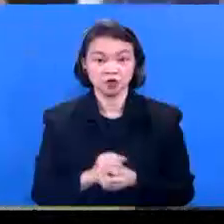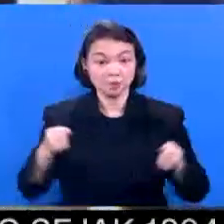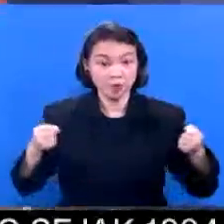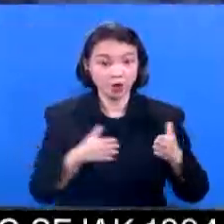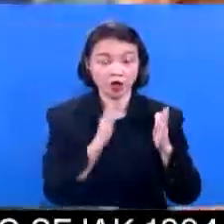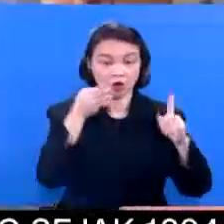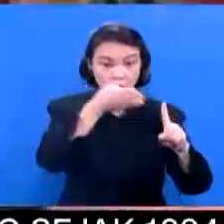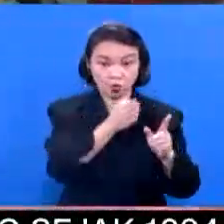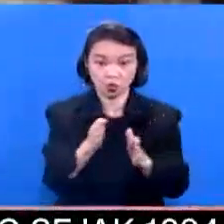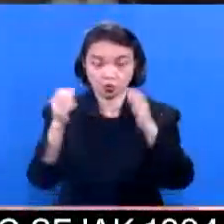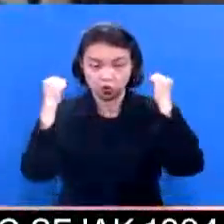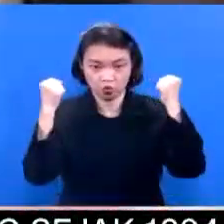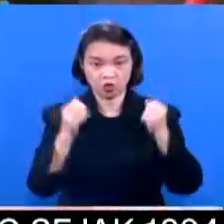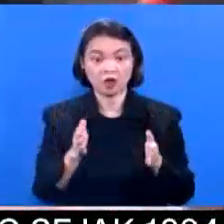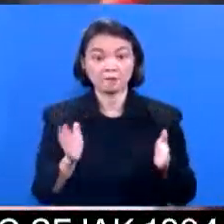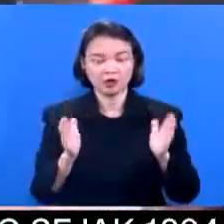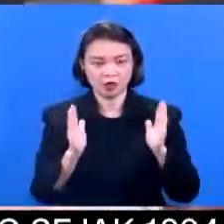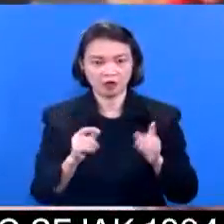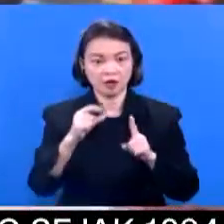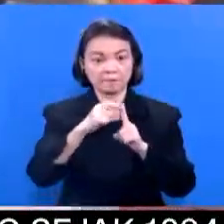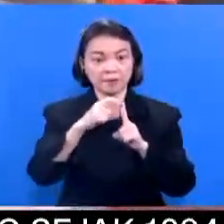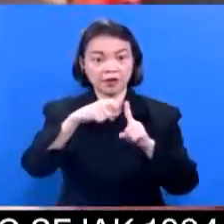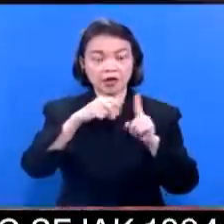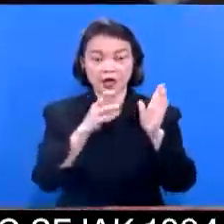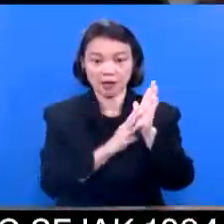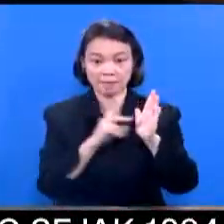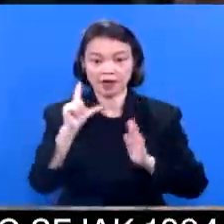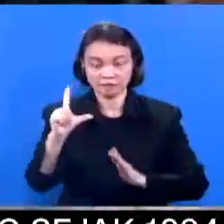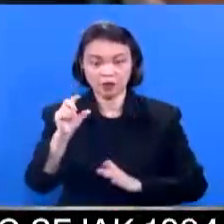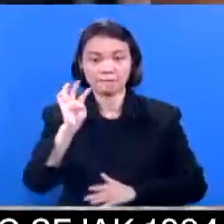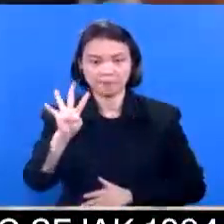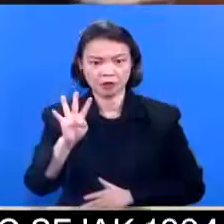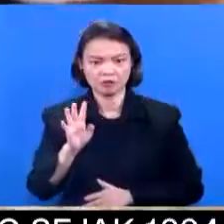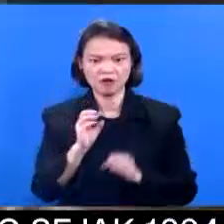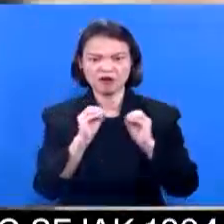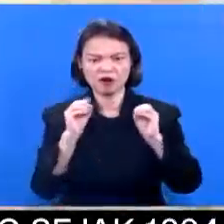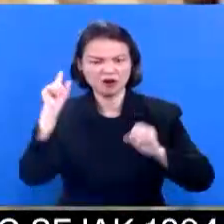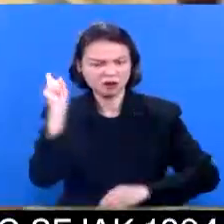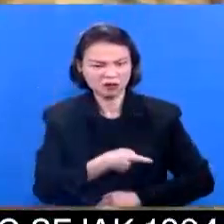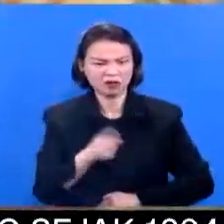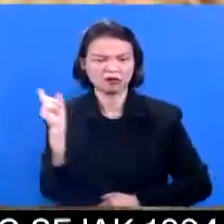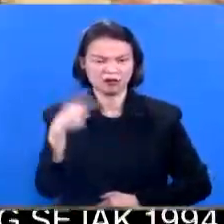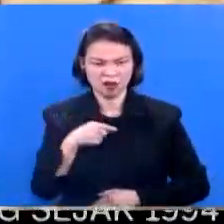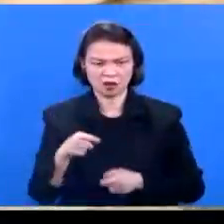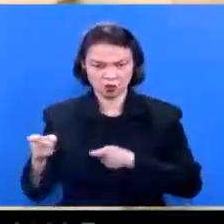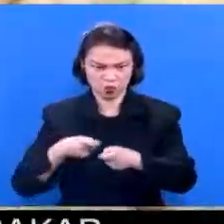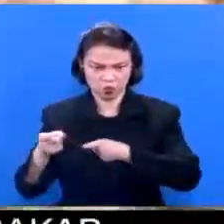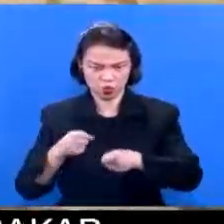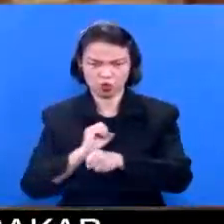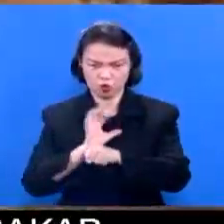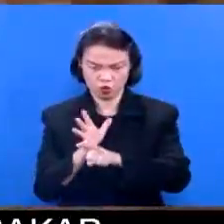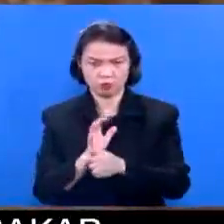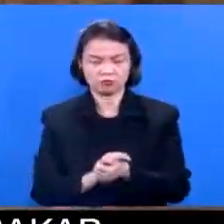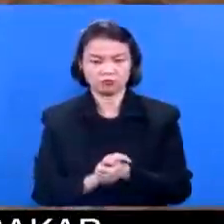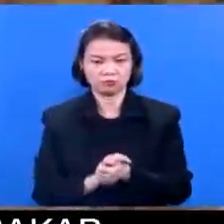protokol kesehatan di wilayah Medan yang berstatus PPKM level 4 ini tidak mendapatkan sanksi tegas dari Satgas. Kepala lingkungan setempat